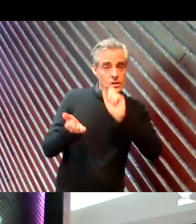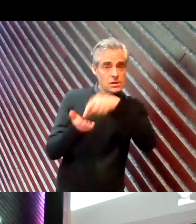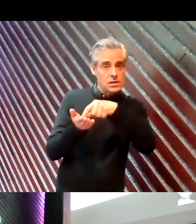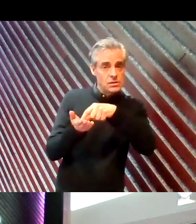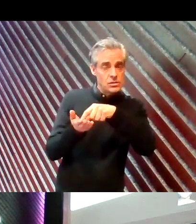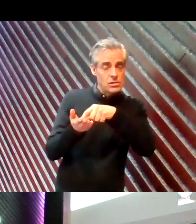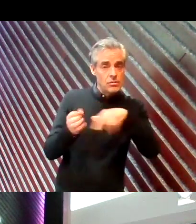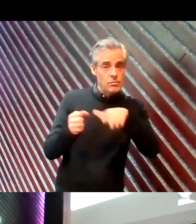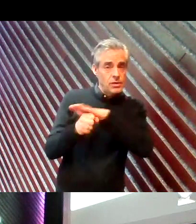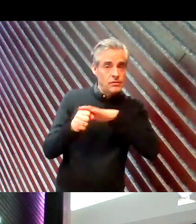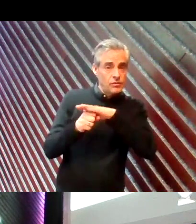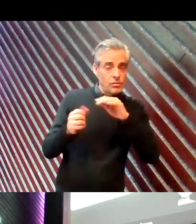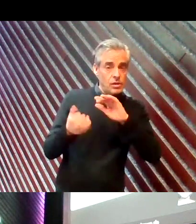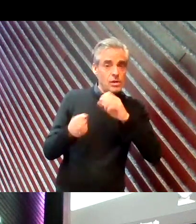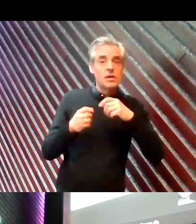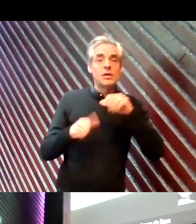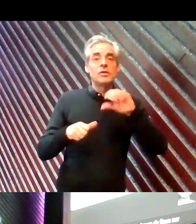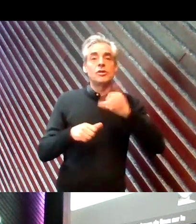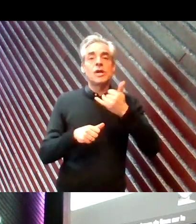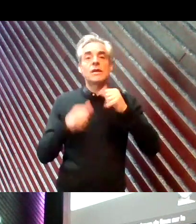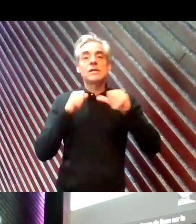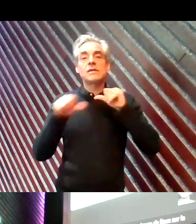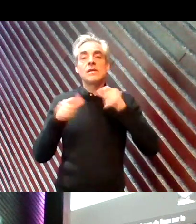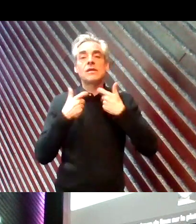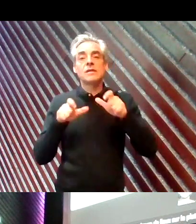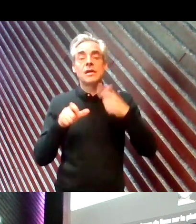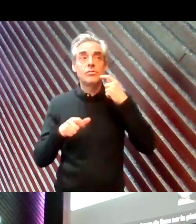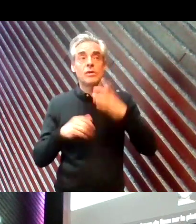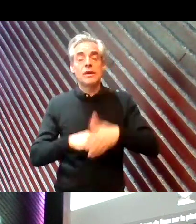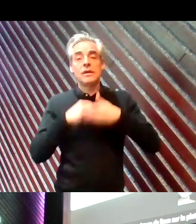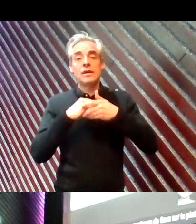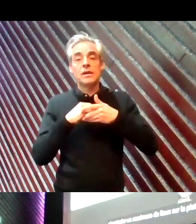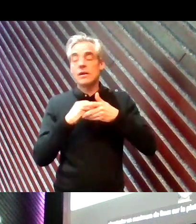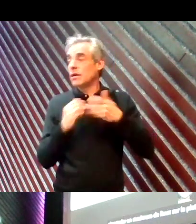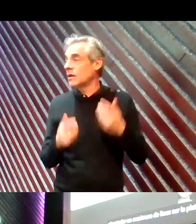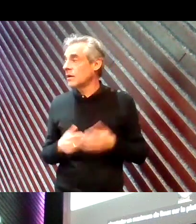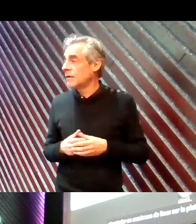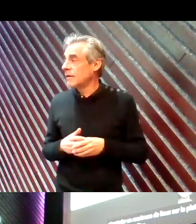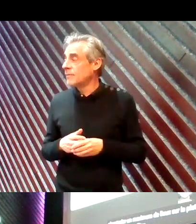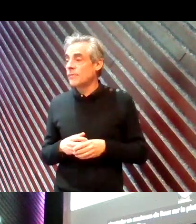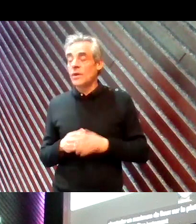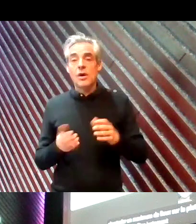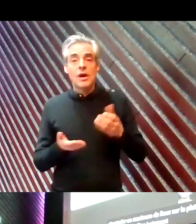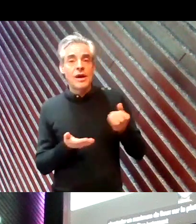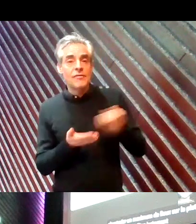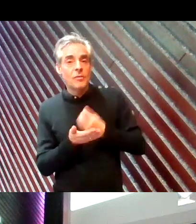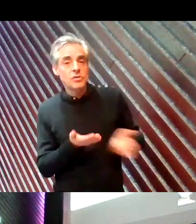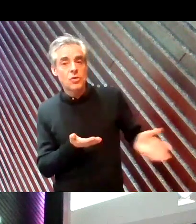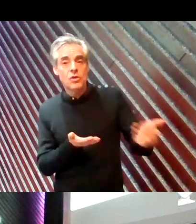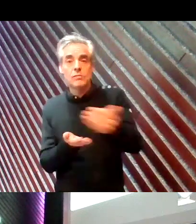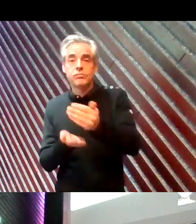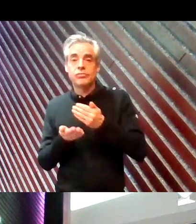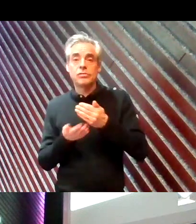sur la plateforme J'accède pour justement faciliter la collecte de données et donc